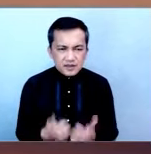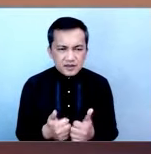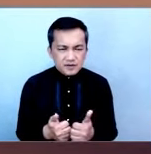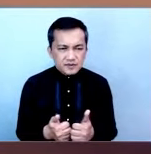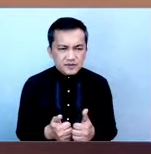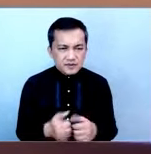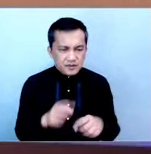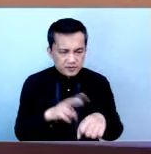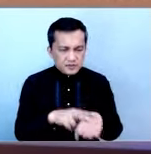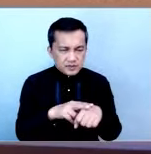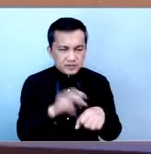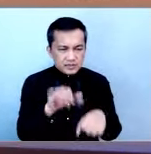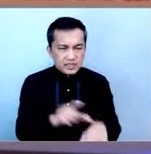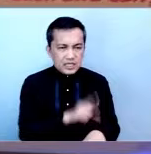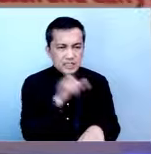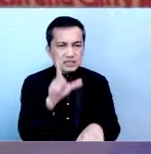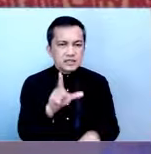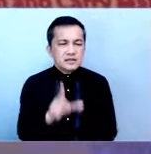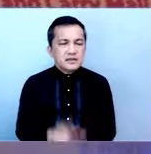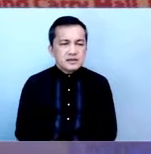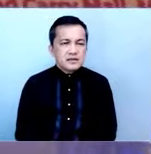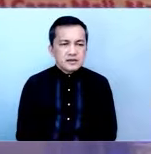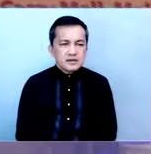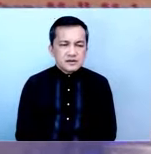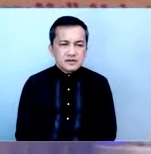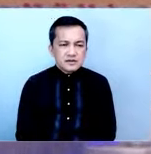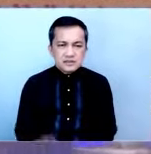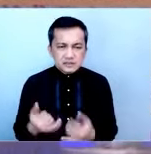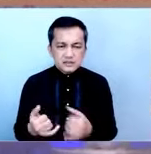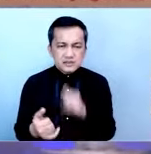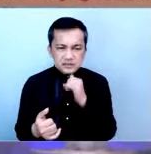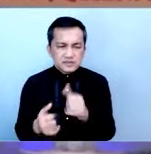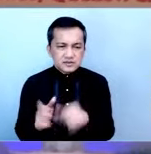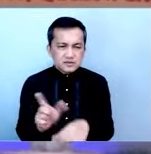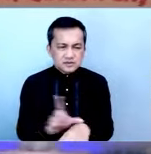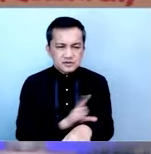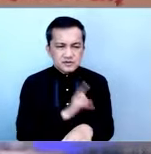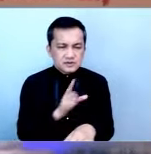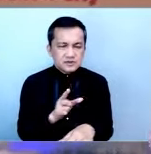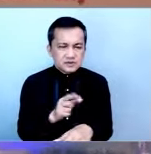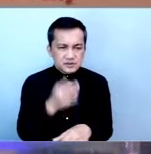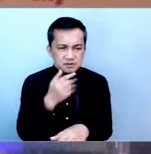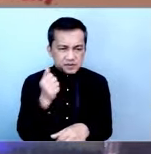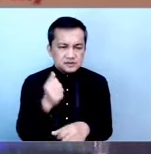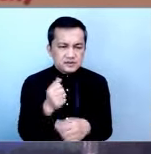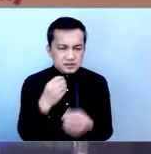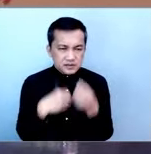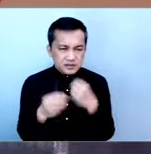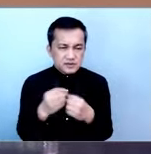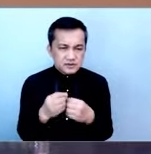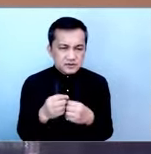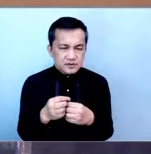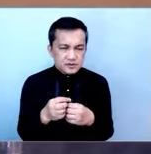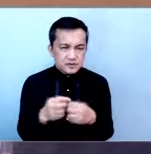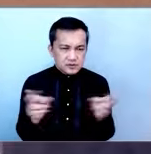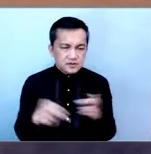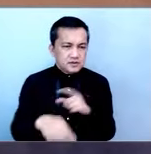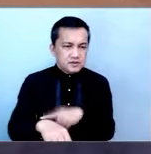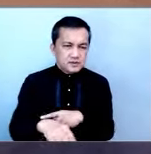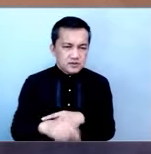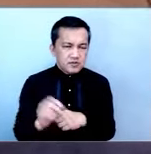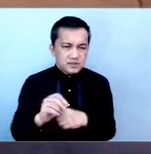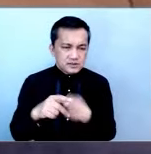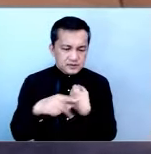life ng kakanin? Right now po, wala po talaga. Hindi po siya ganun tumatagal. It is best consumed immediately. Kasi wala po tayong